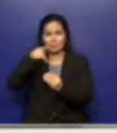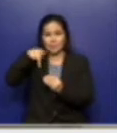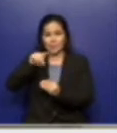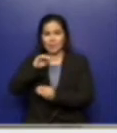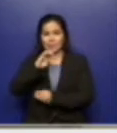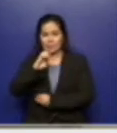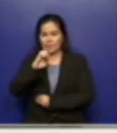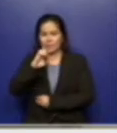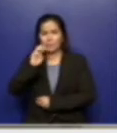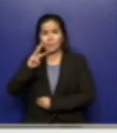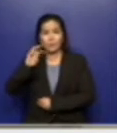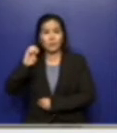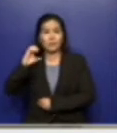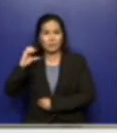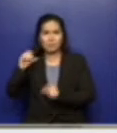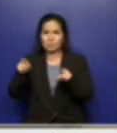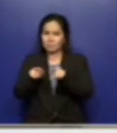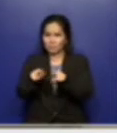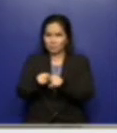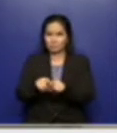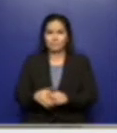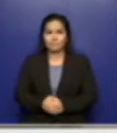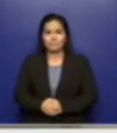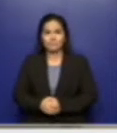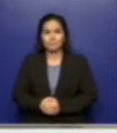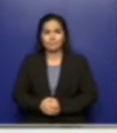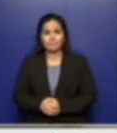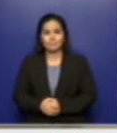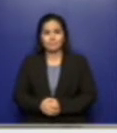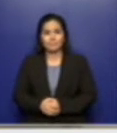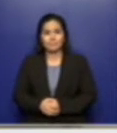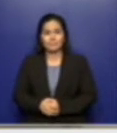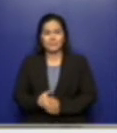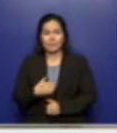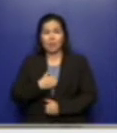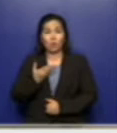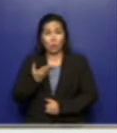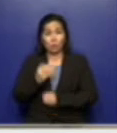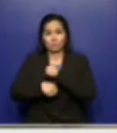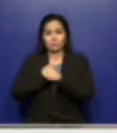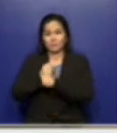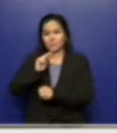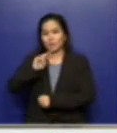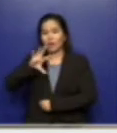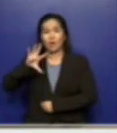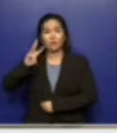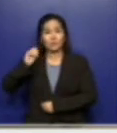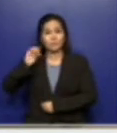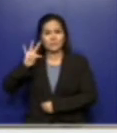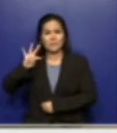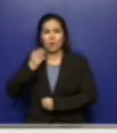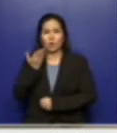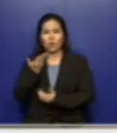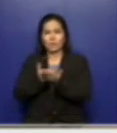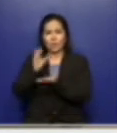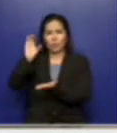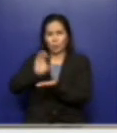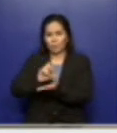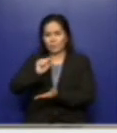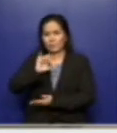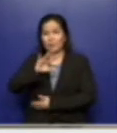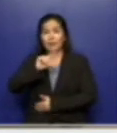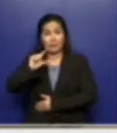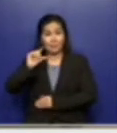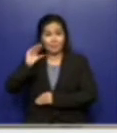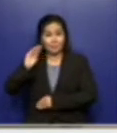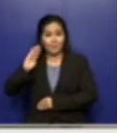ดไปครับผมขอแค่นี้ครับปี64เนี่ยของบประมาณ25ล้านบาทเท่านั้นนะไป